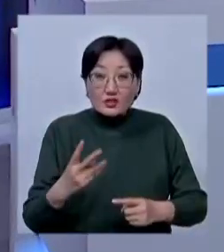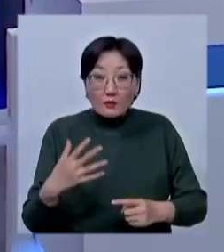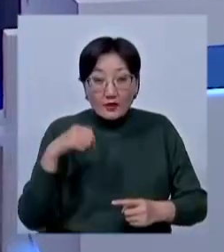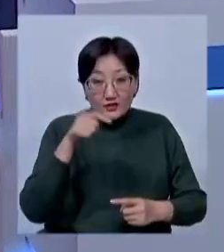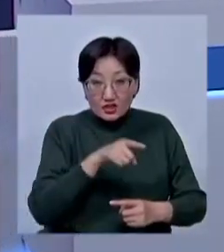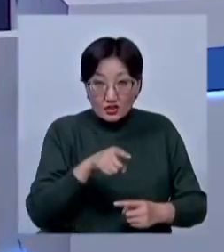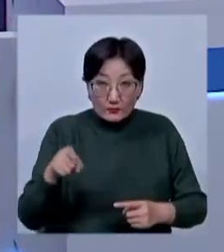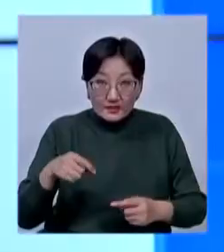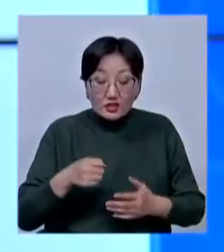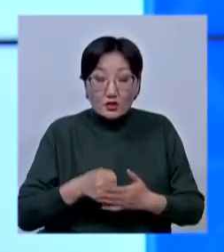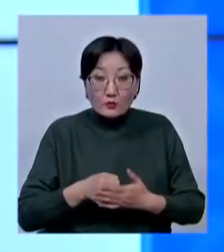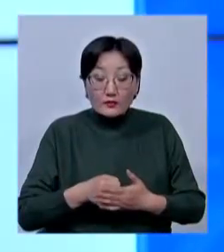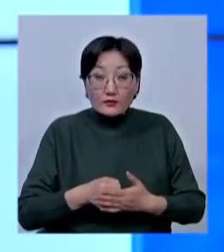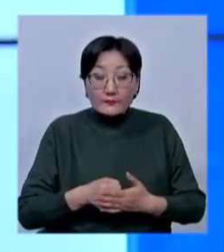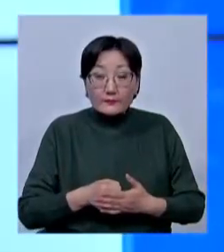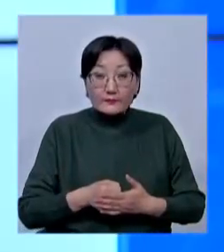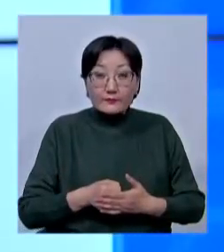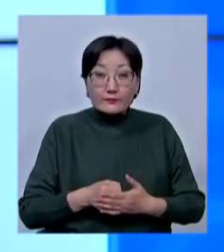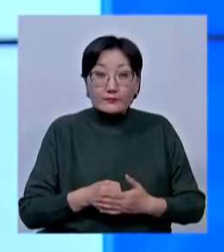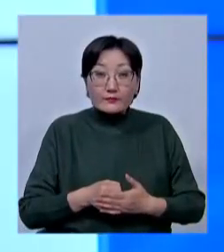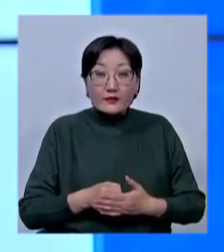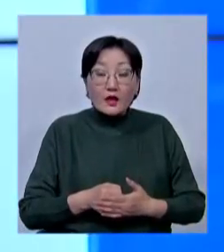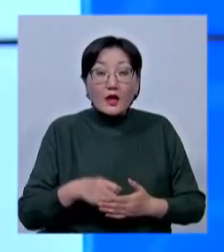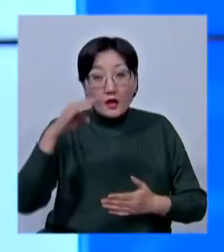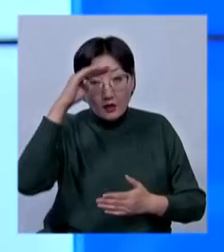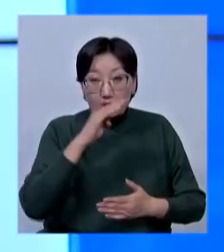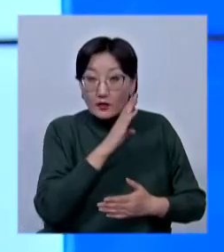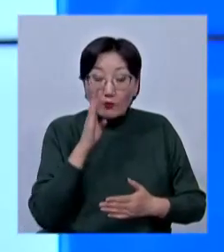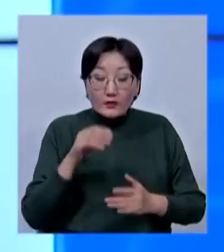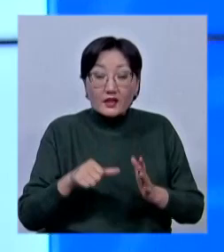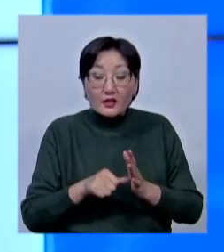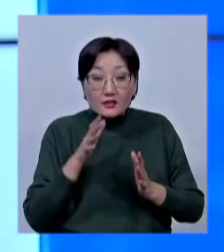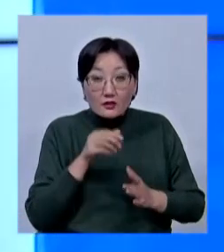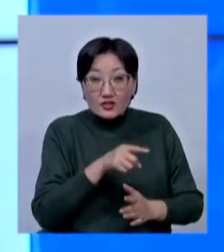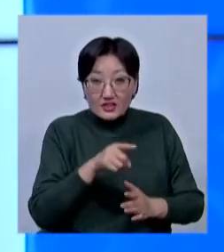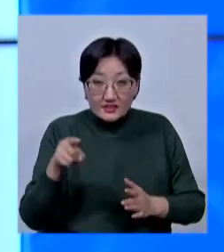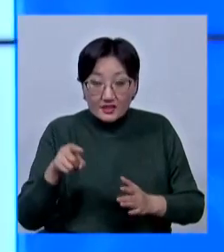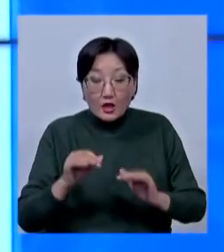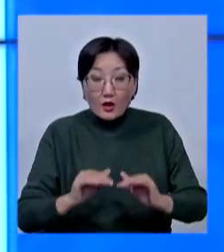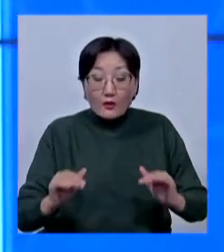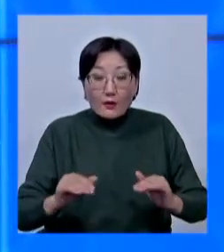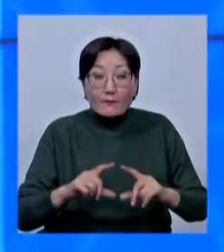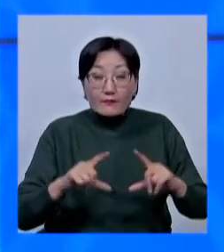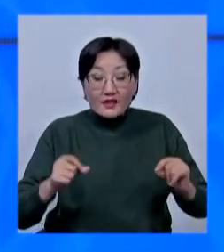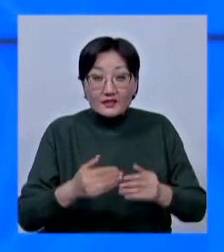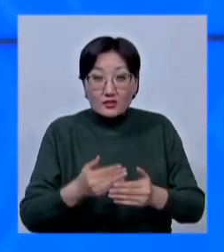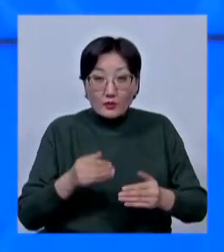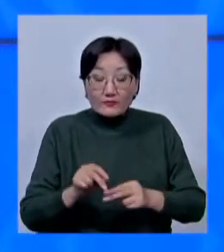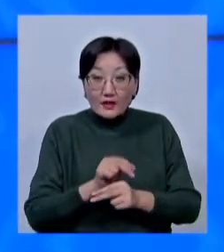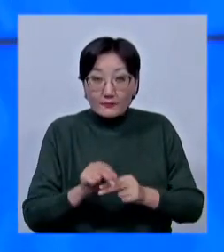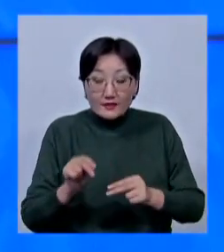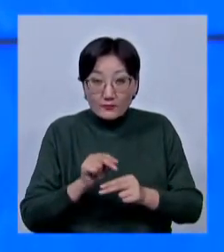2025 жылға дейін жаңағы 6 жасқа дейін балдарды мектепке дейінгі тәрбиемен